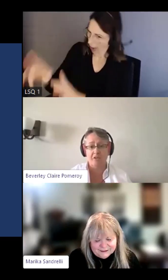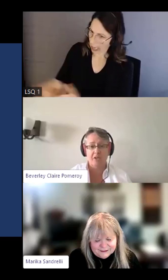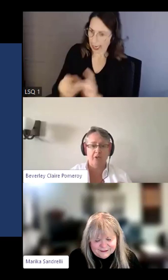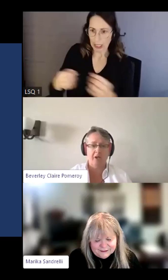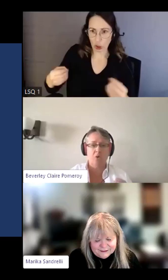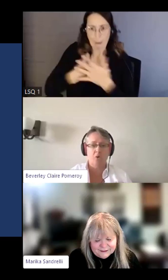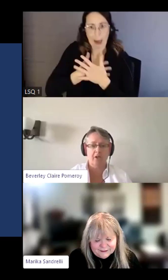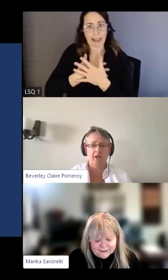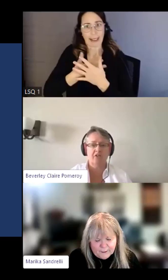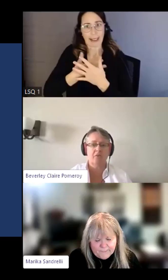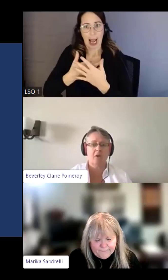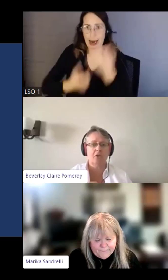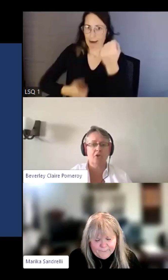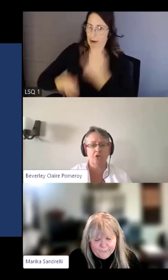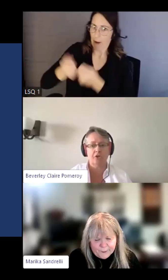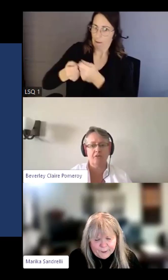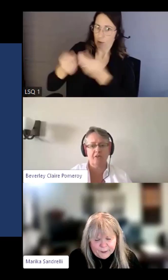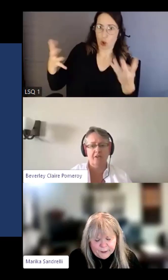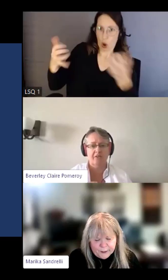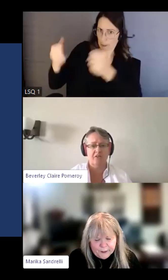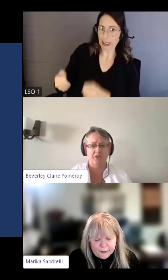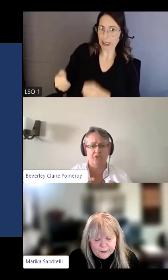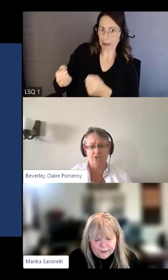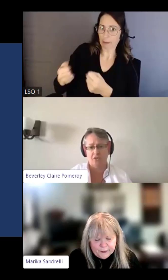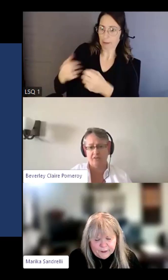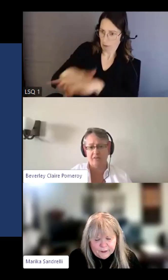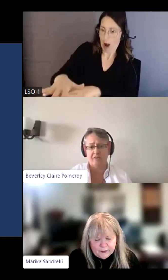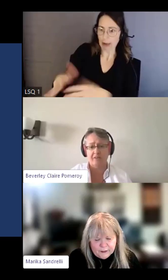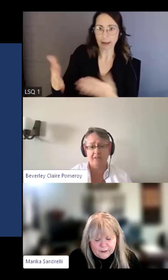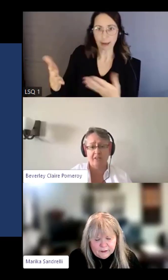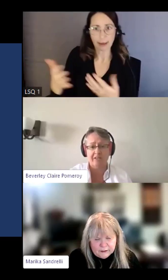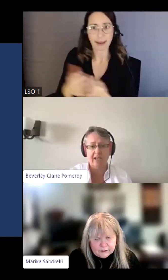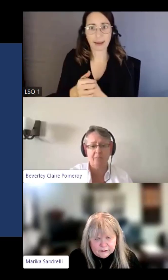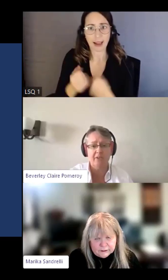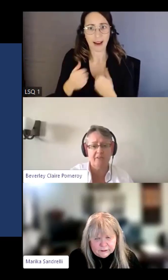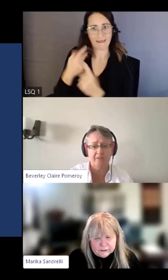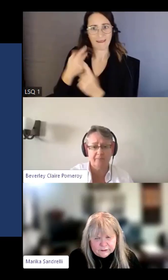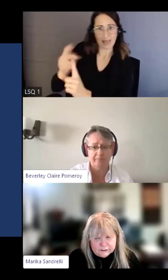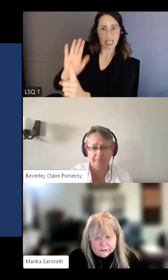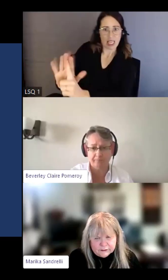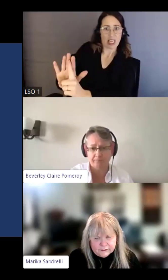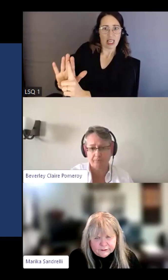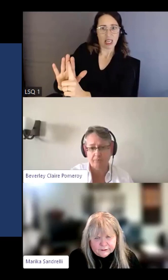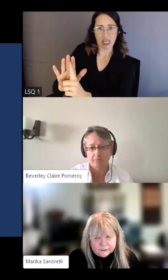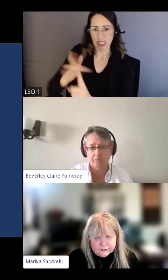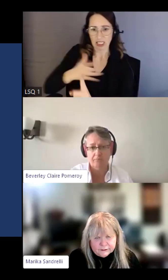leur vie devient donc organisée et tourne autour de ce